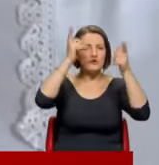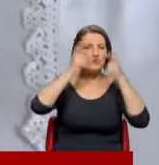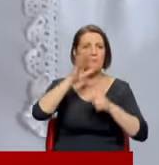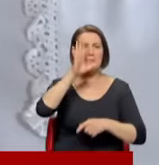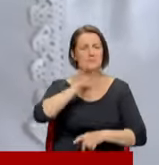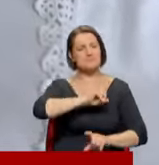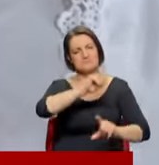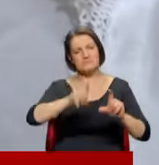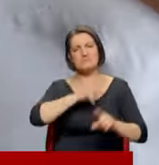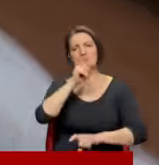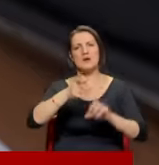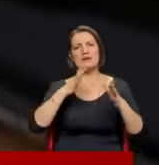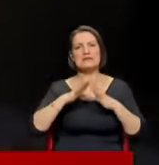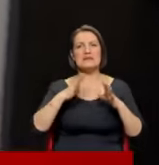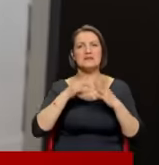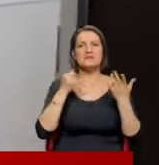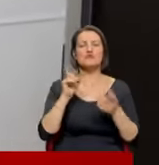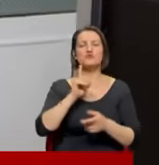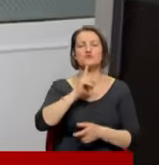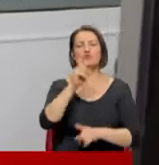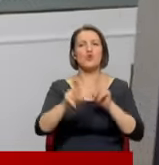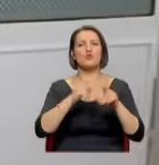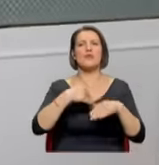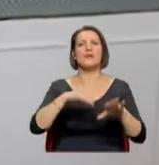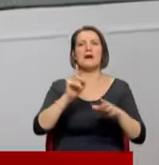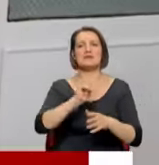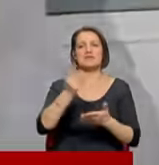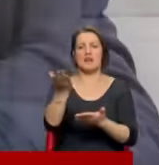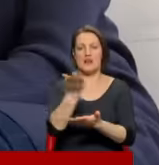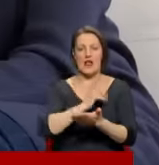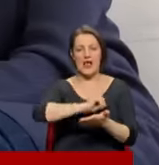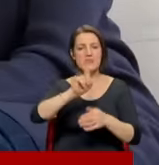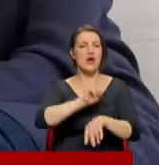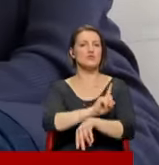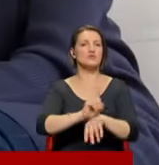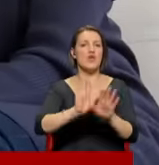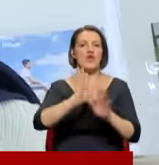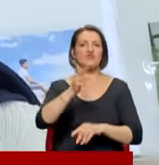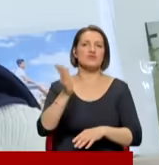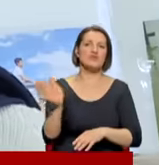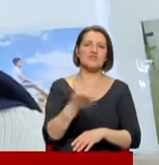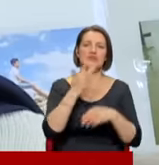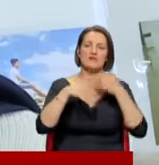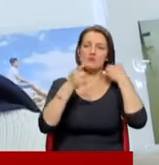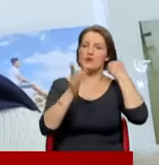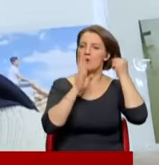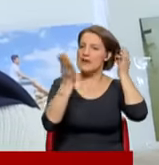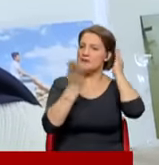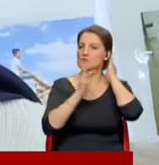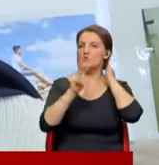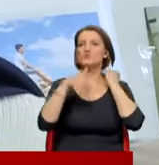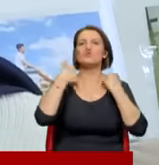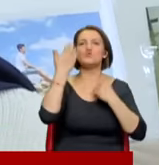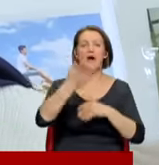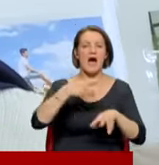istedi ama evlerine sorgulanamaz yazısı geldi. Üstelik itiraz süresi geçtikten sonra. Ve bu kağıt geldikten 3 gün